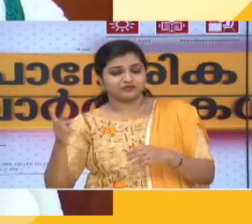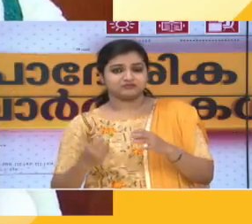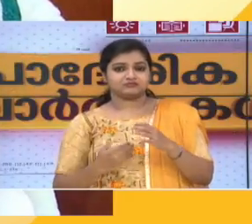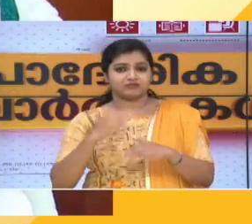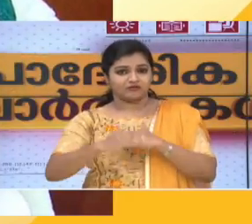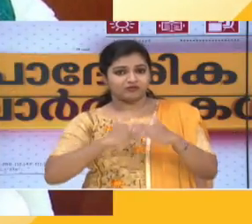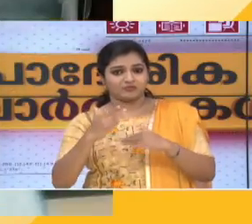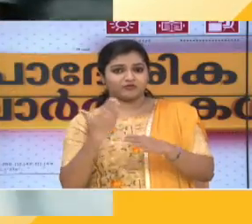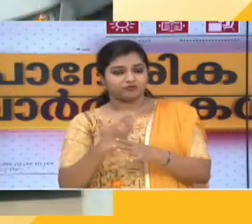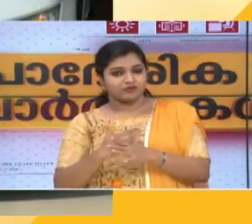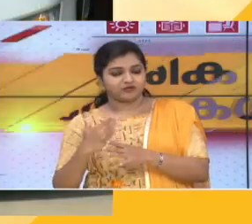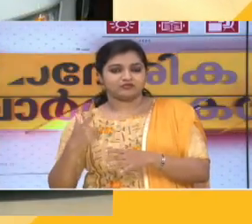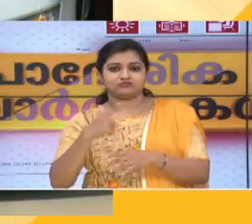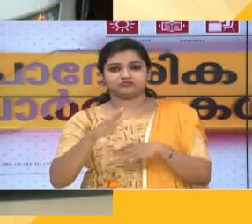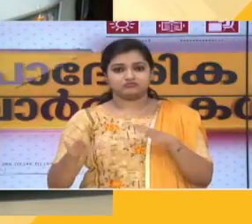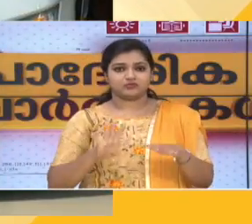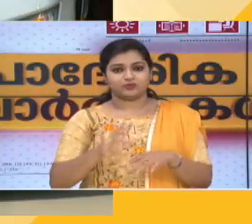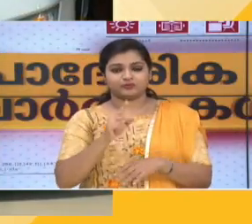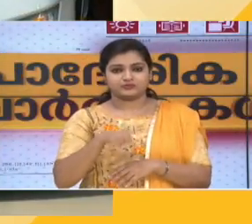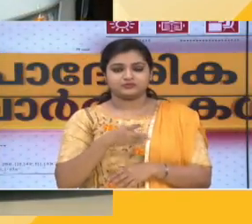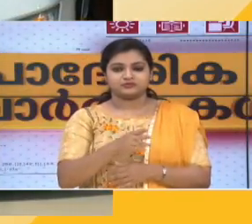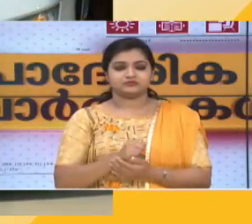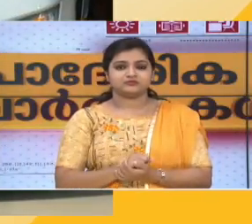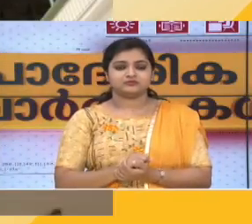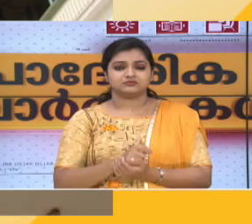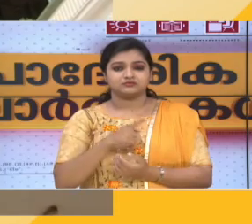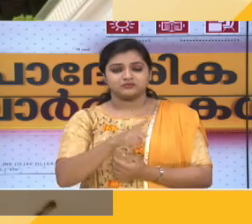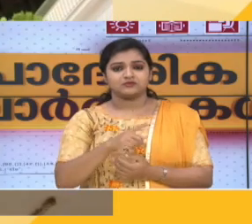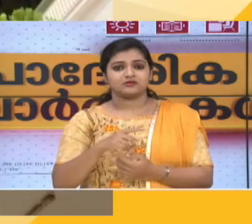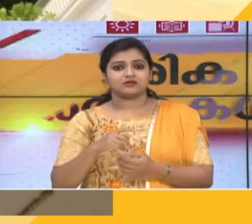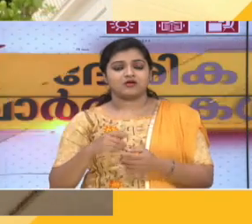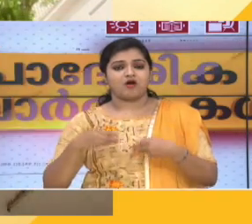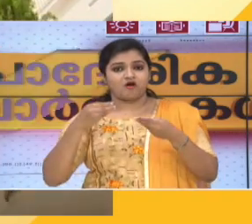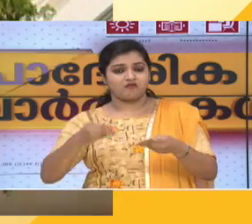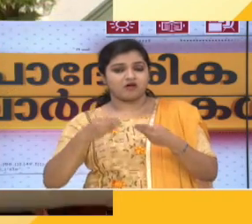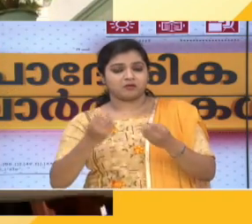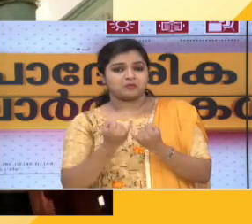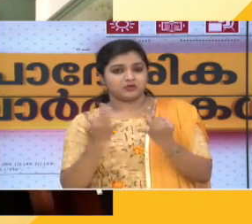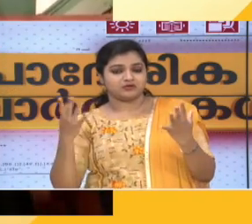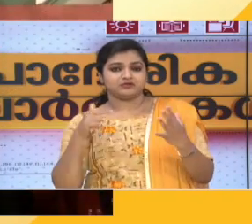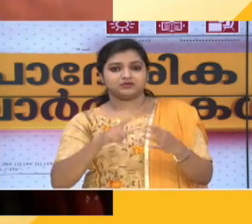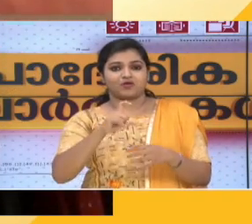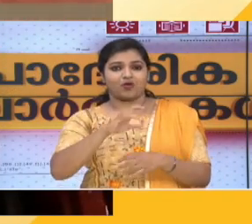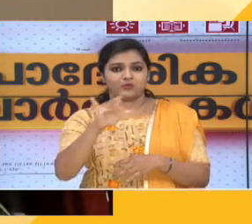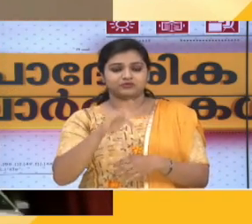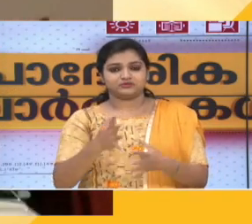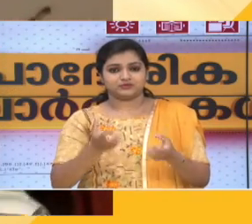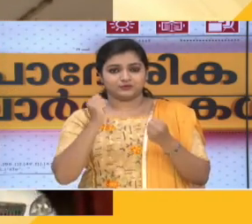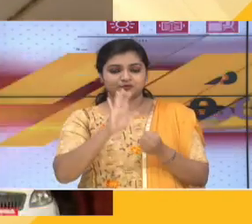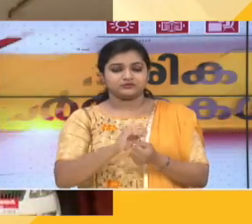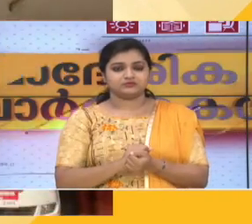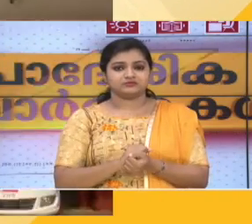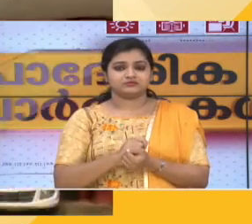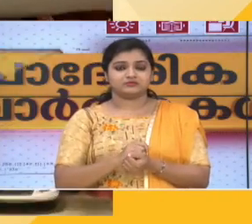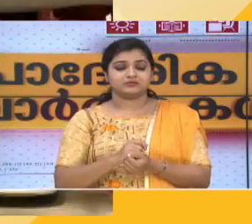CPI പ്രതിനിധിക്കായി വഴിമാറുന്നത്. നിരവധി അവാർഡുകളും മേയറുടെ സാരഥ്യത്തിൽ നഗരസഭയെ തേടിയെത്തി. ഏറ്റവും മികച്ച നഗരസഭയ്ക്കുള്ള പ്രഥമ